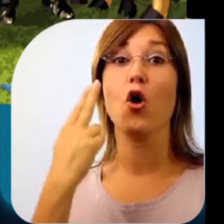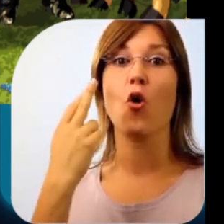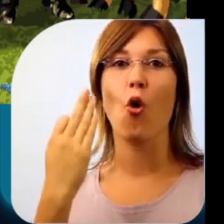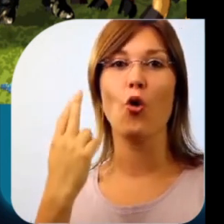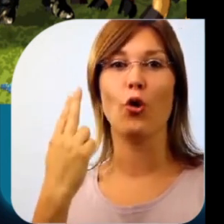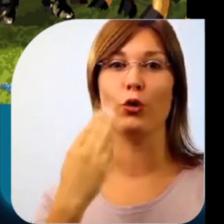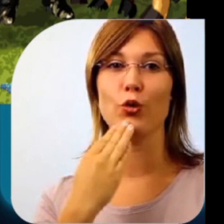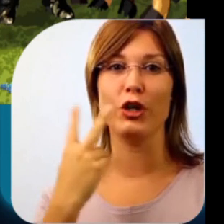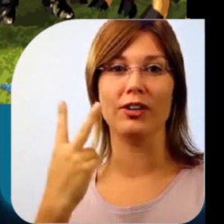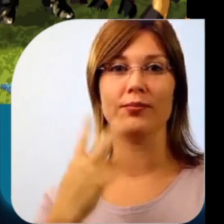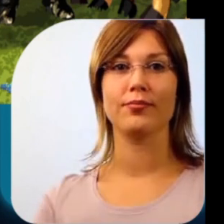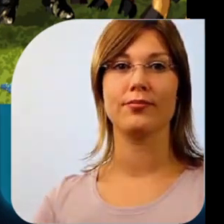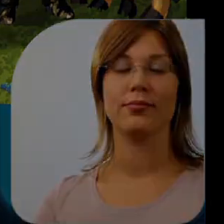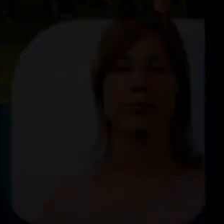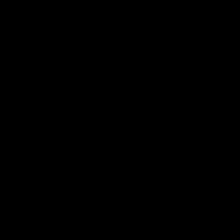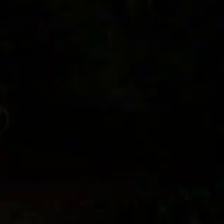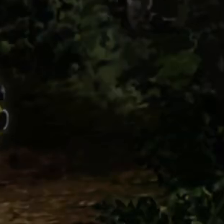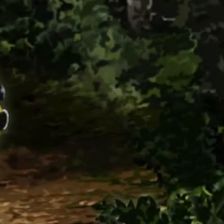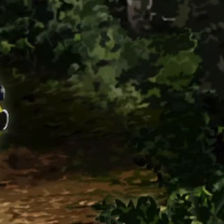avec Croconouille.